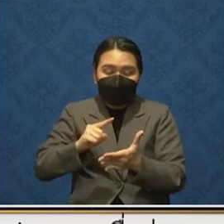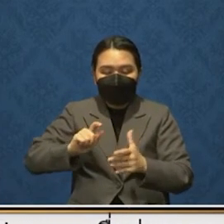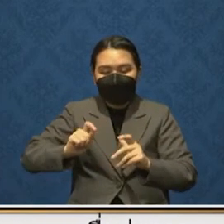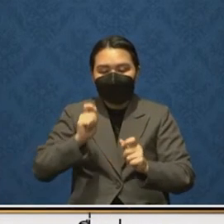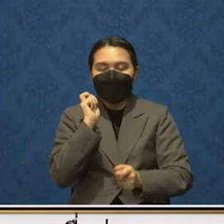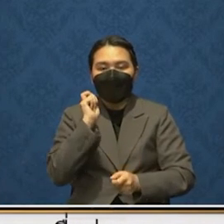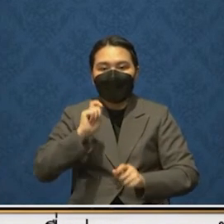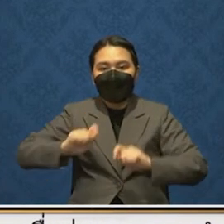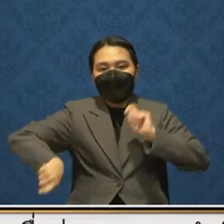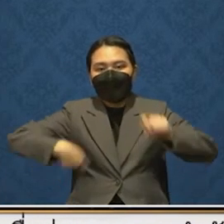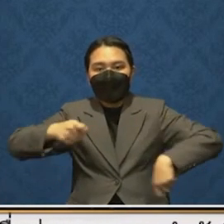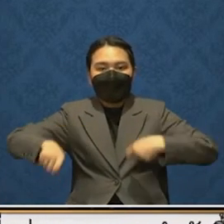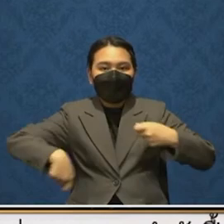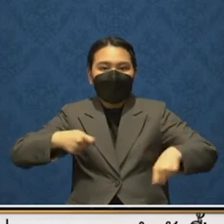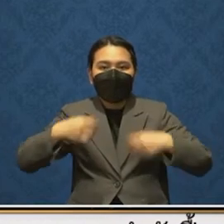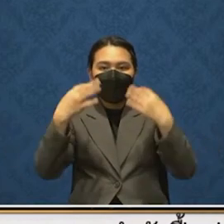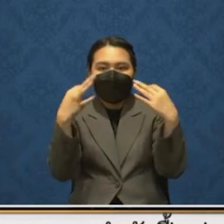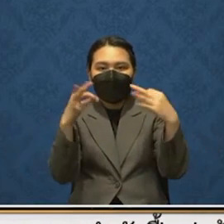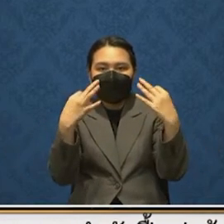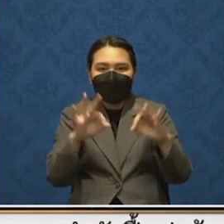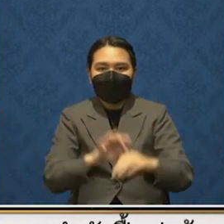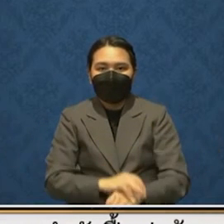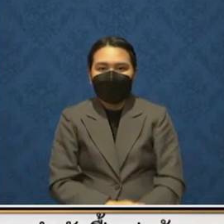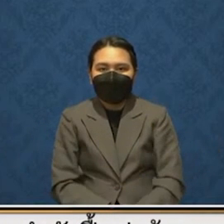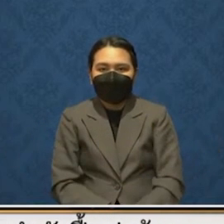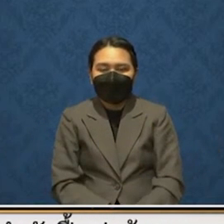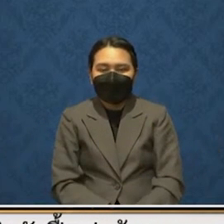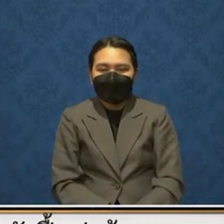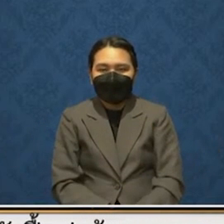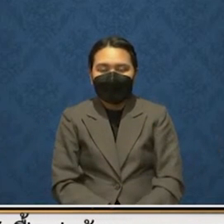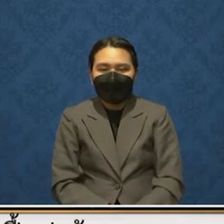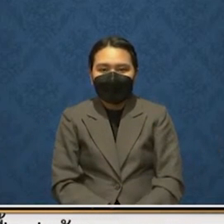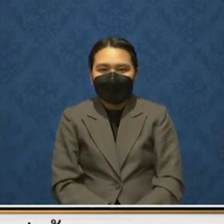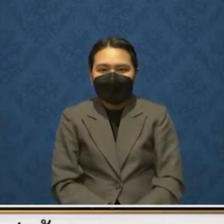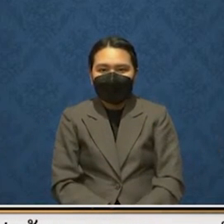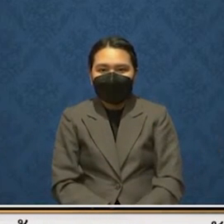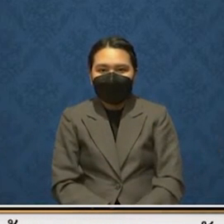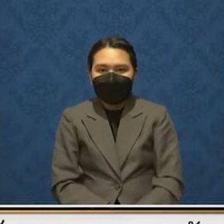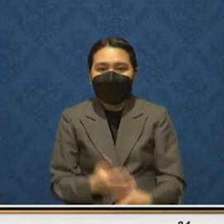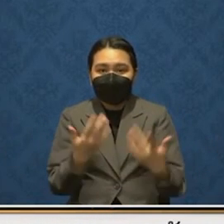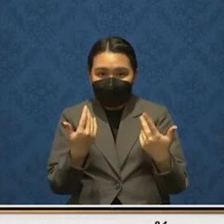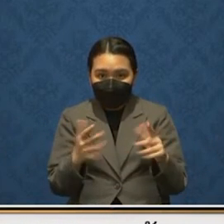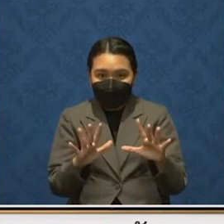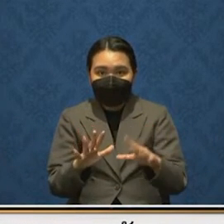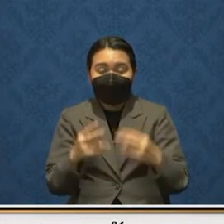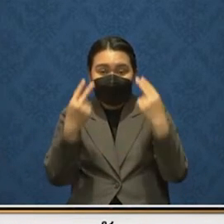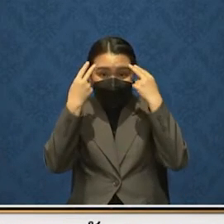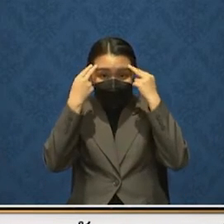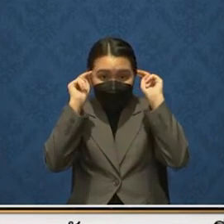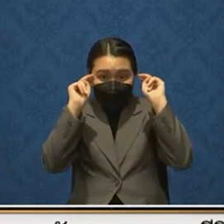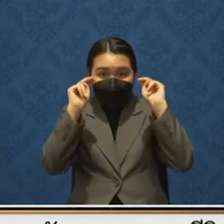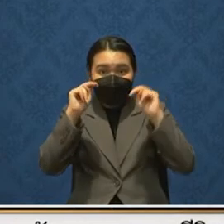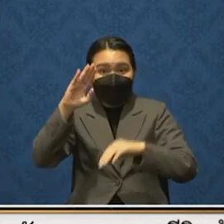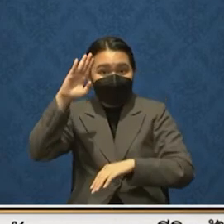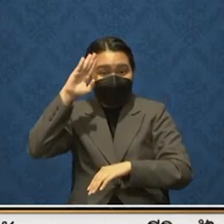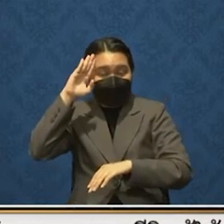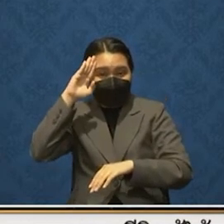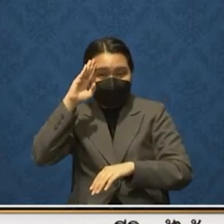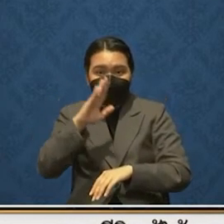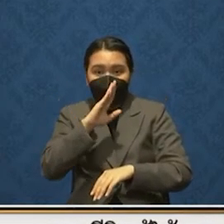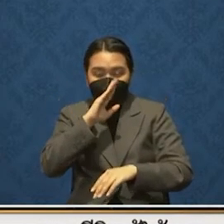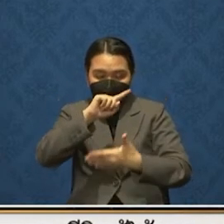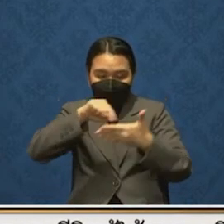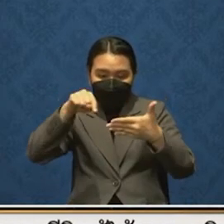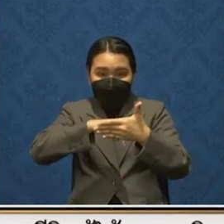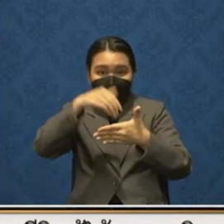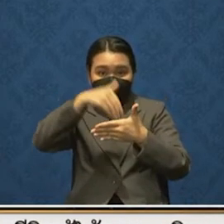กพนประชาชนเพื่อหวังสื่อทอดแล้นาดนะครับเพาวามืคืนวยุตโด ลไปเลนการมอเงเต็ตต้มีการเลอกตั้งใช่ไ